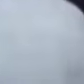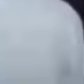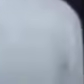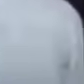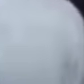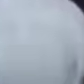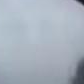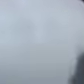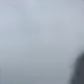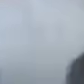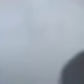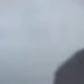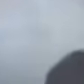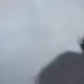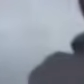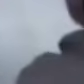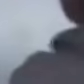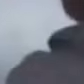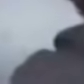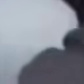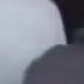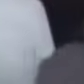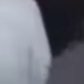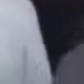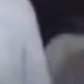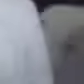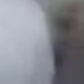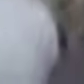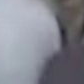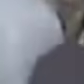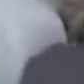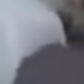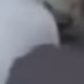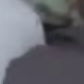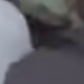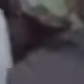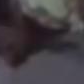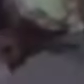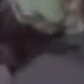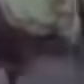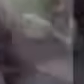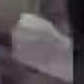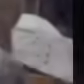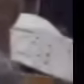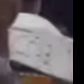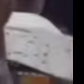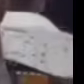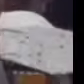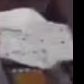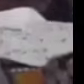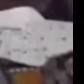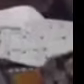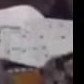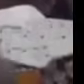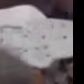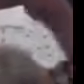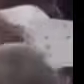ngabathembu ondwandwa bakithi egudu bantu bamozelela abathembu esandleni baze balikhwezela babeshawe